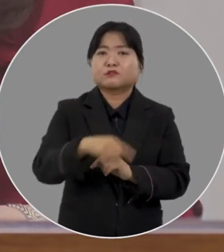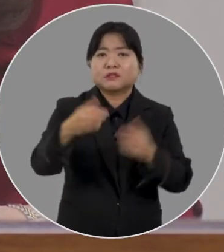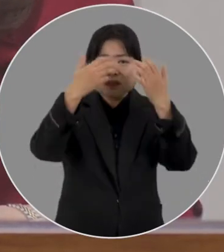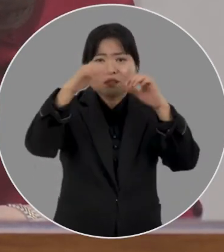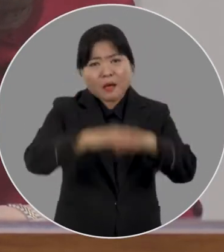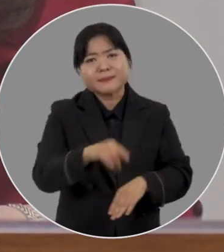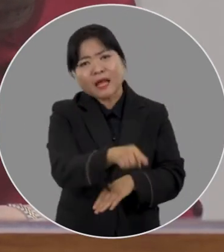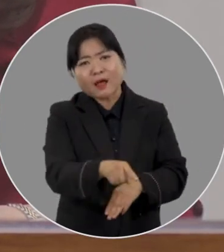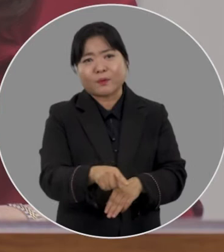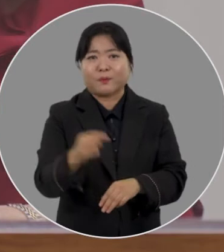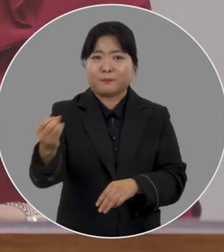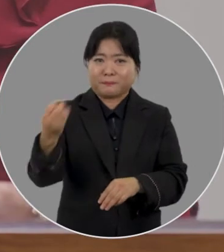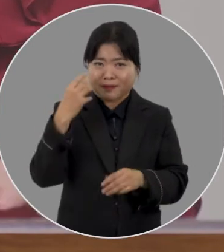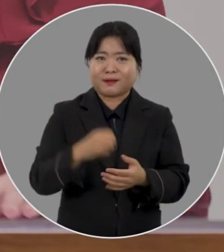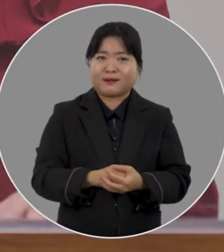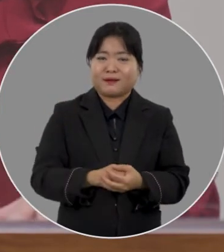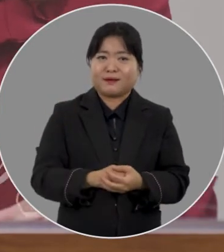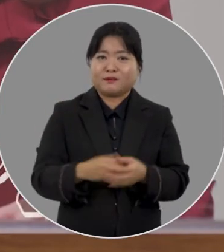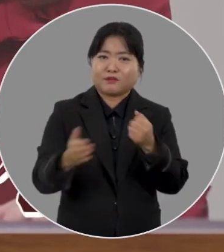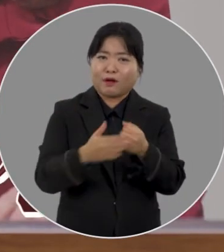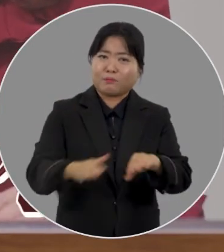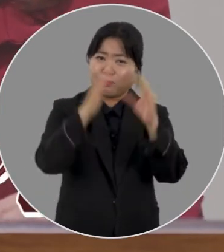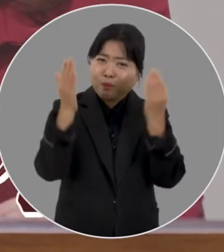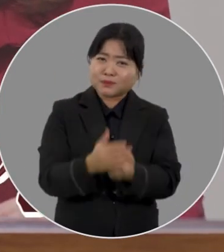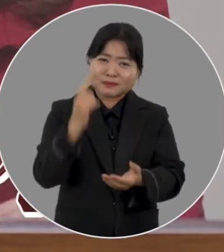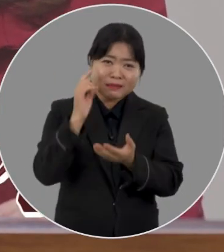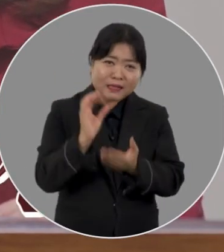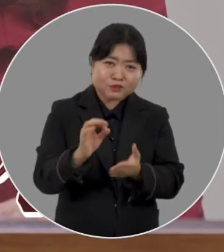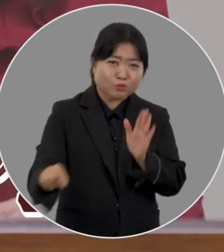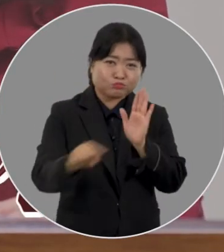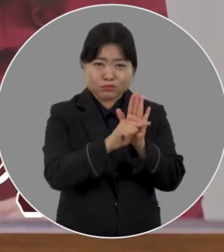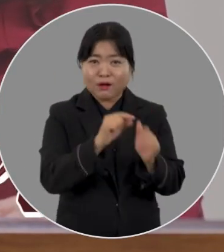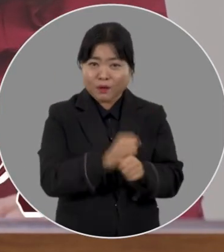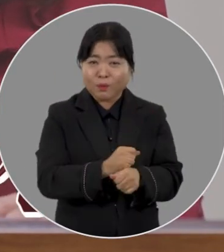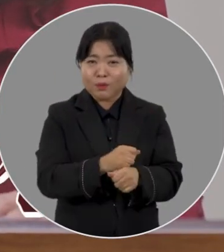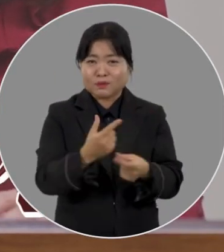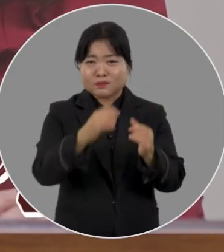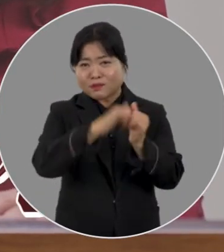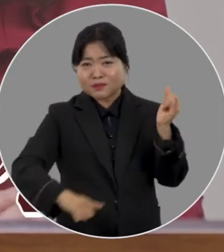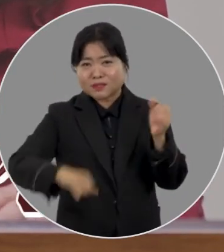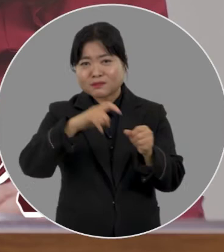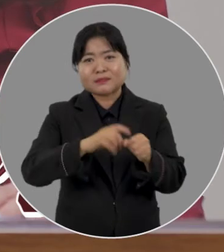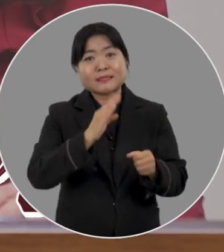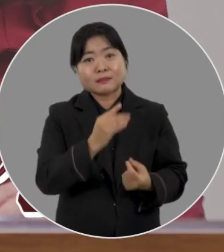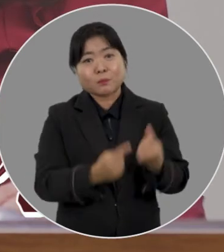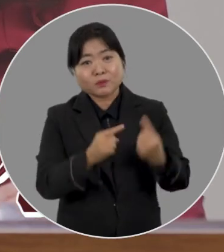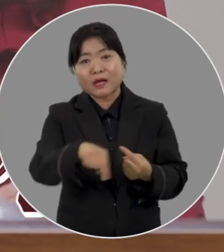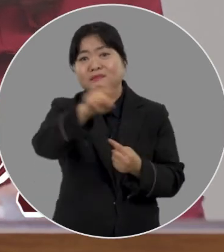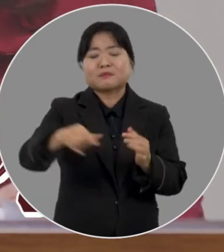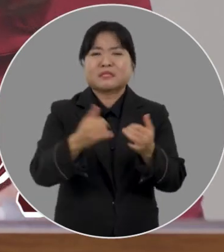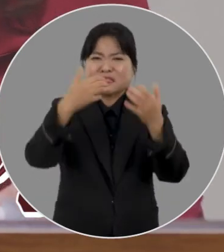그건 이슬람이잖아요. 그러니까 이제 모든 가치도 부정하고 이런 역사적 사실보다도 그